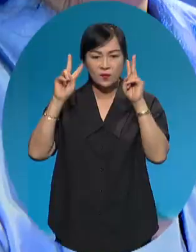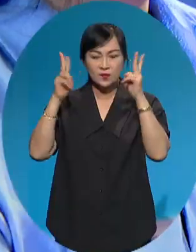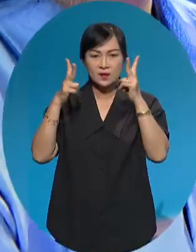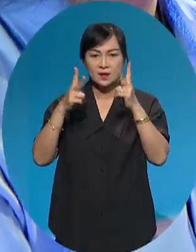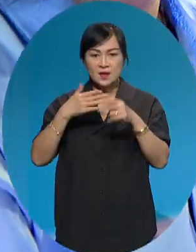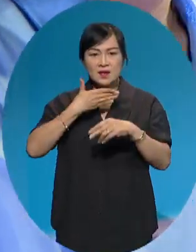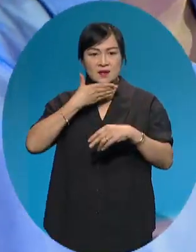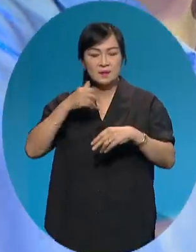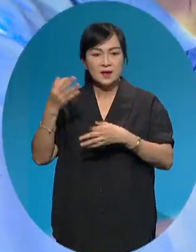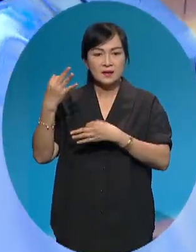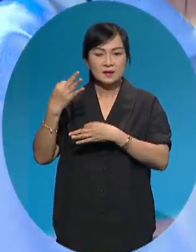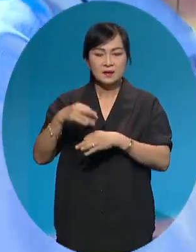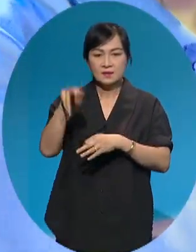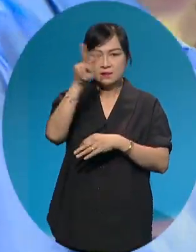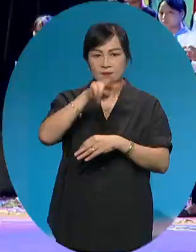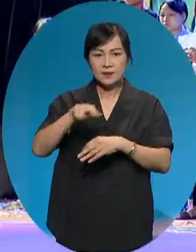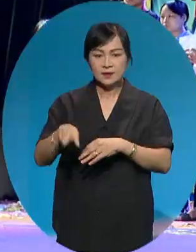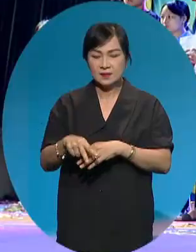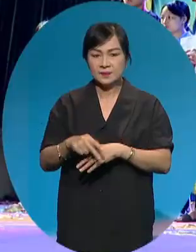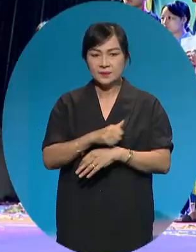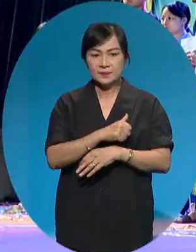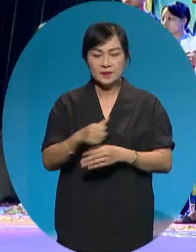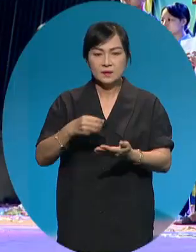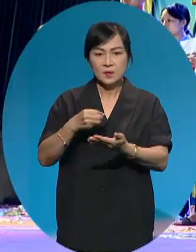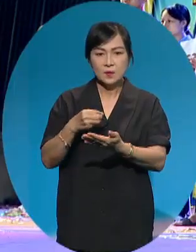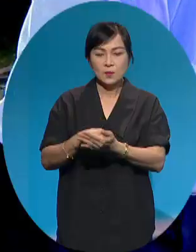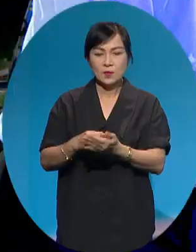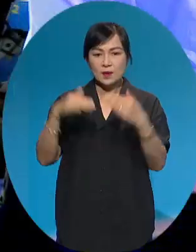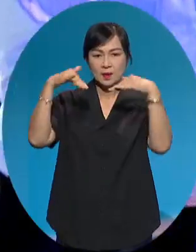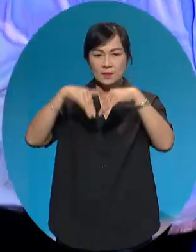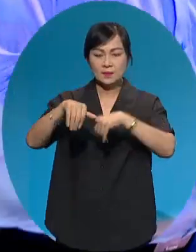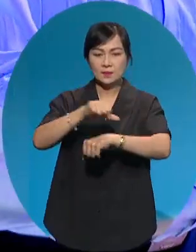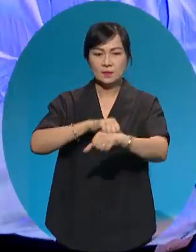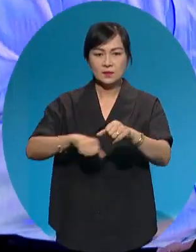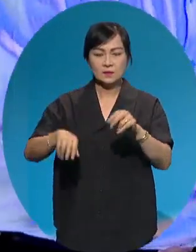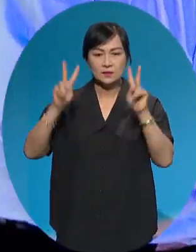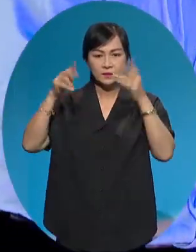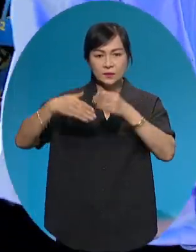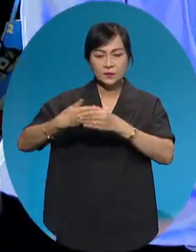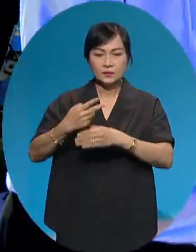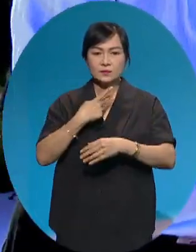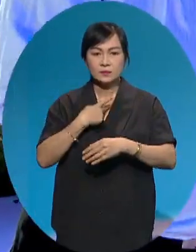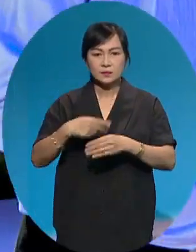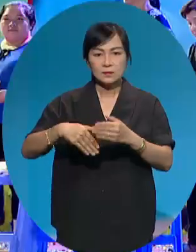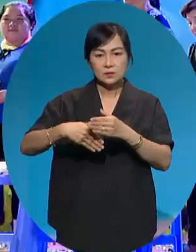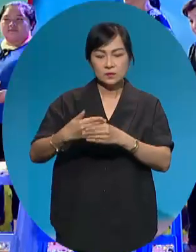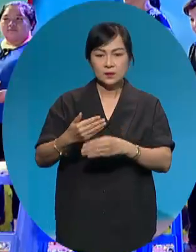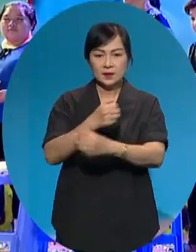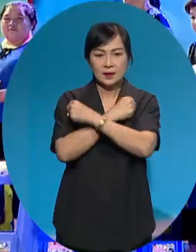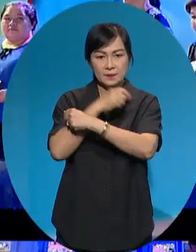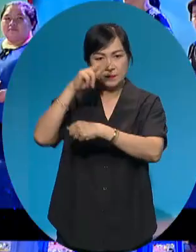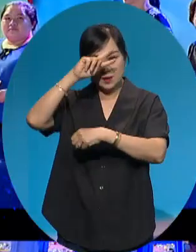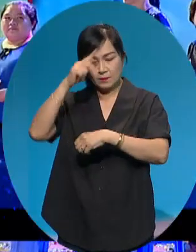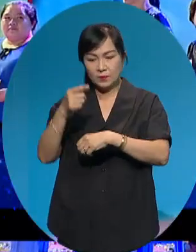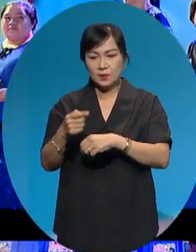nét đặc trưng trong ngày Tết cổ truyền Việt Nam, là nơi để người dân mua sắm và tham gia những hoạt động vui xuân với hy vọng một mùa xuân đầm ấm hạnh